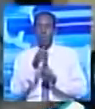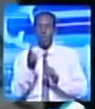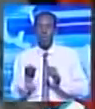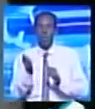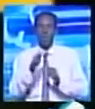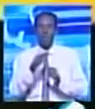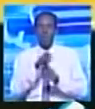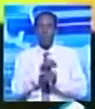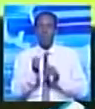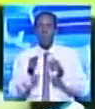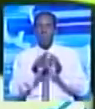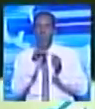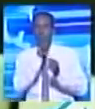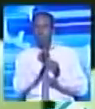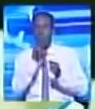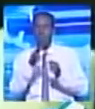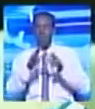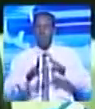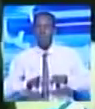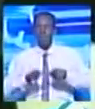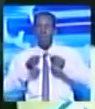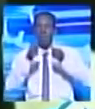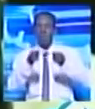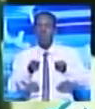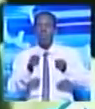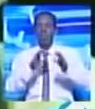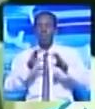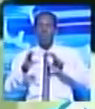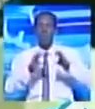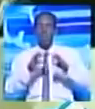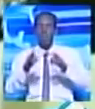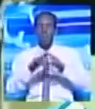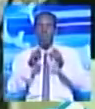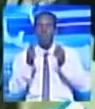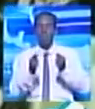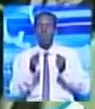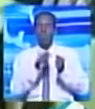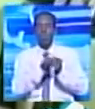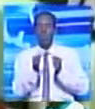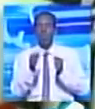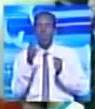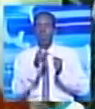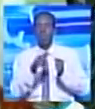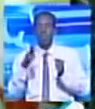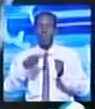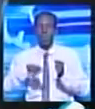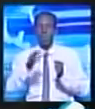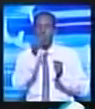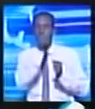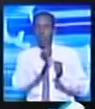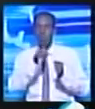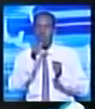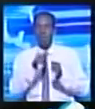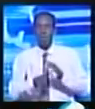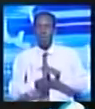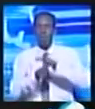souverain, vise à donner une impulsion à la coopération sud-sud en général et à la coopération dans l'espace africain. Le